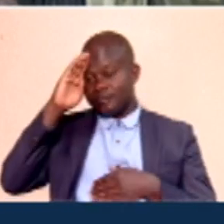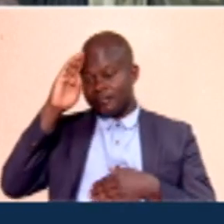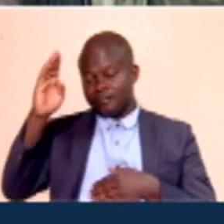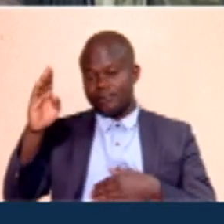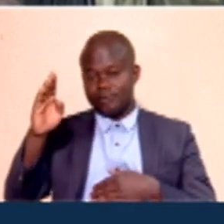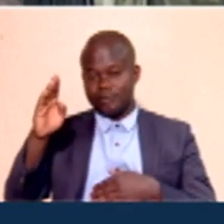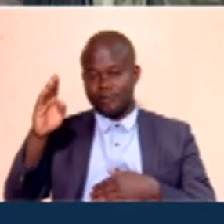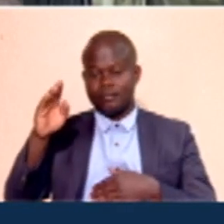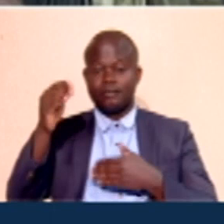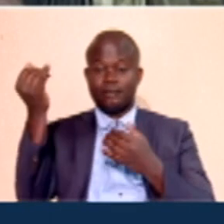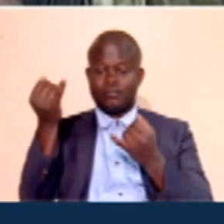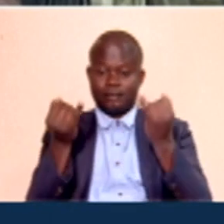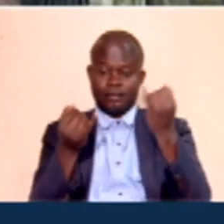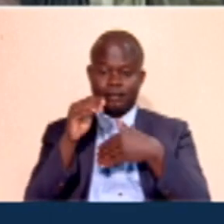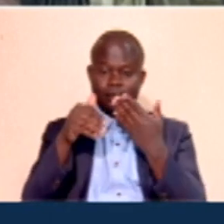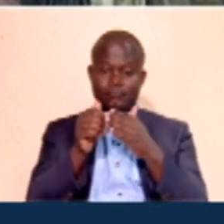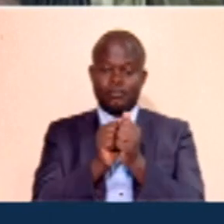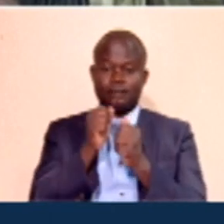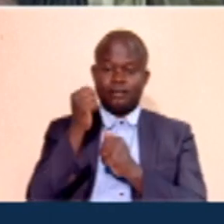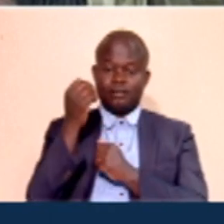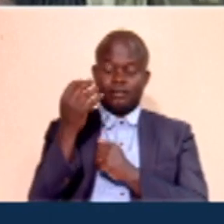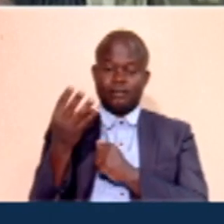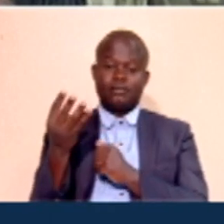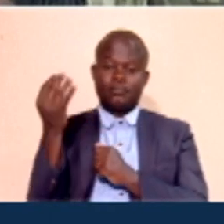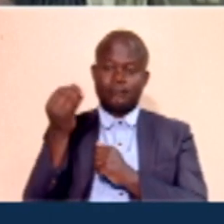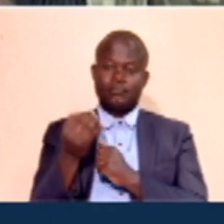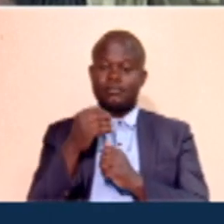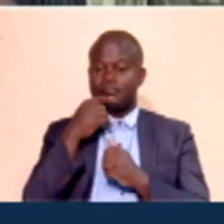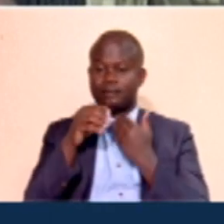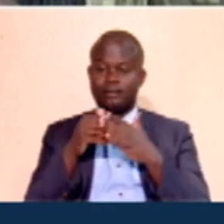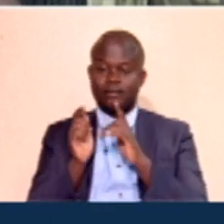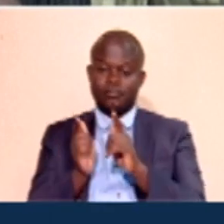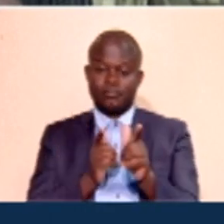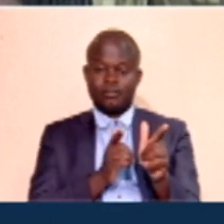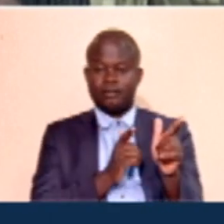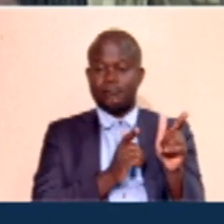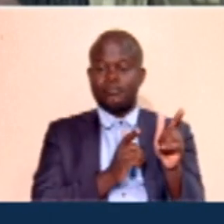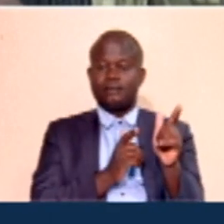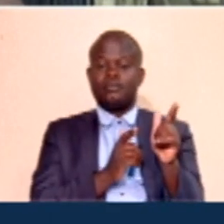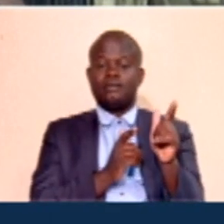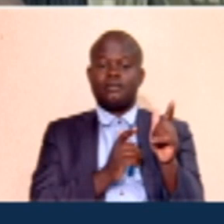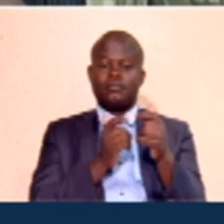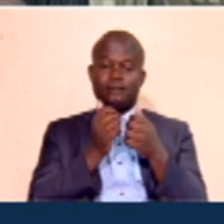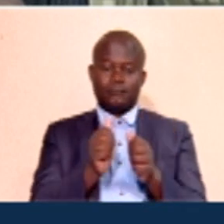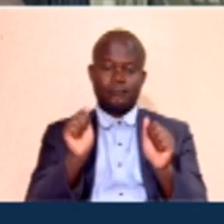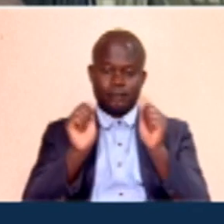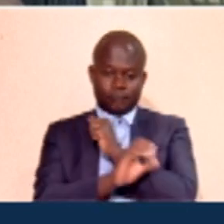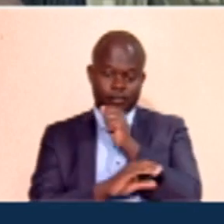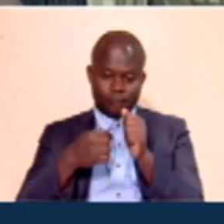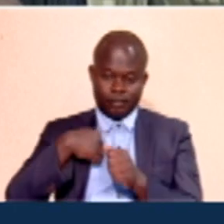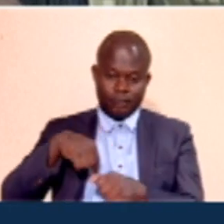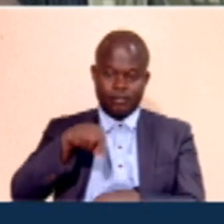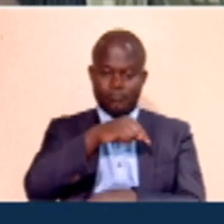rusange, ibishushanyo uko ari 14 ibishushanyo bivuga ku rugamba rwabohoye igihugu